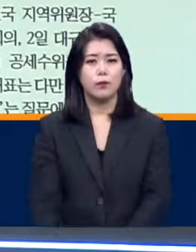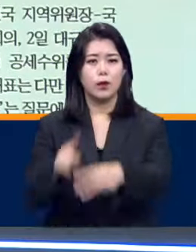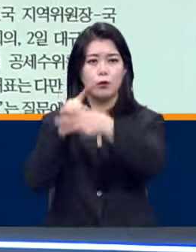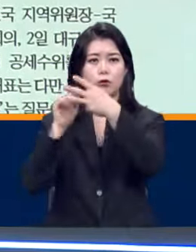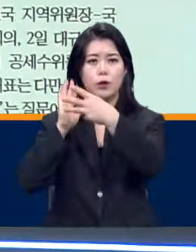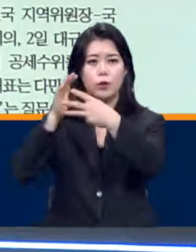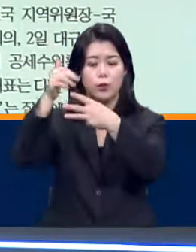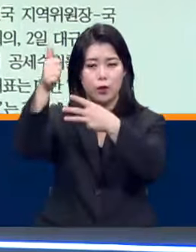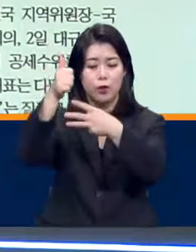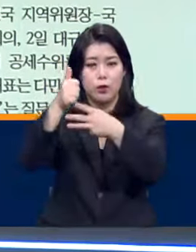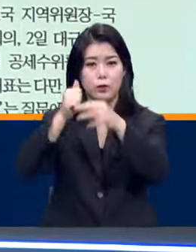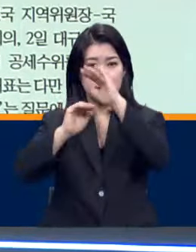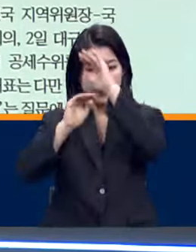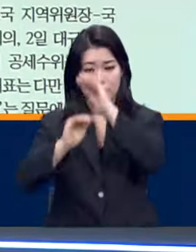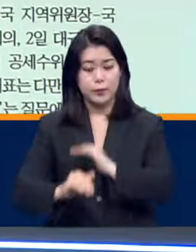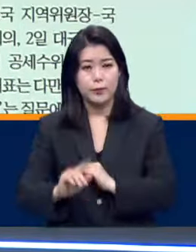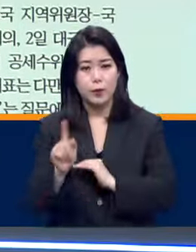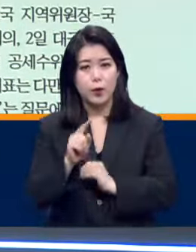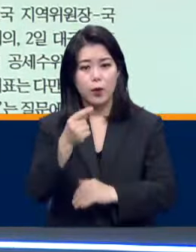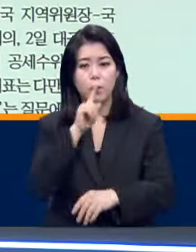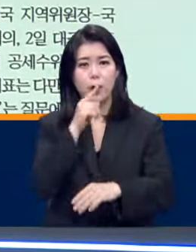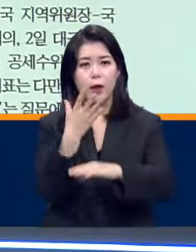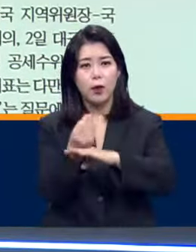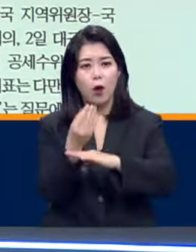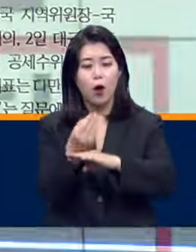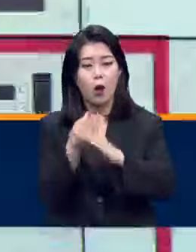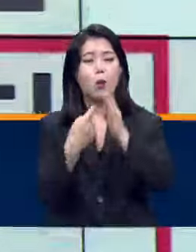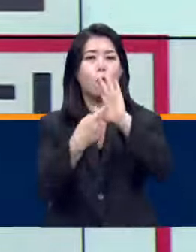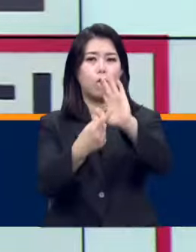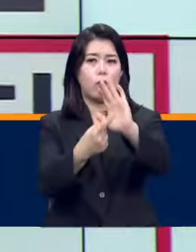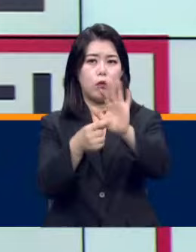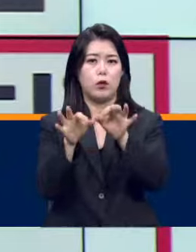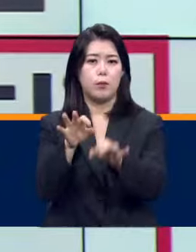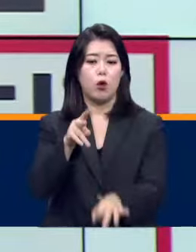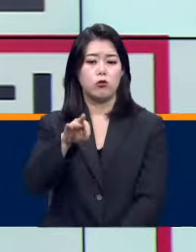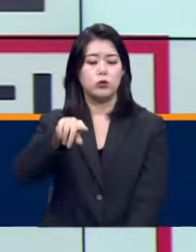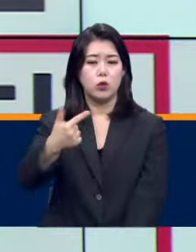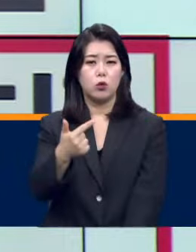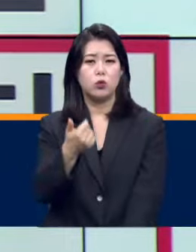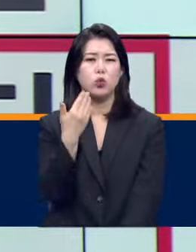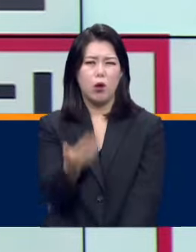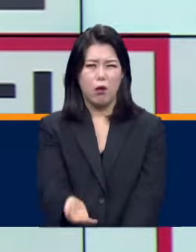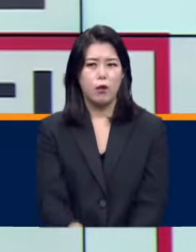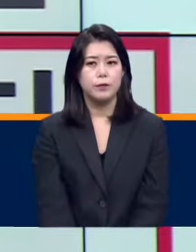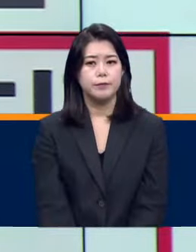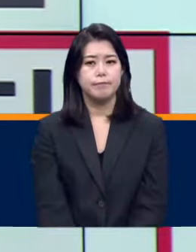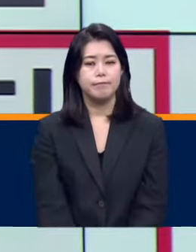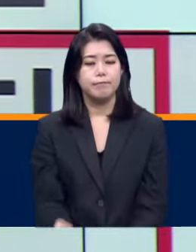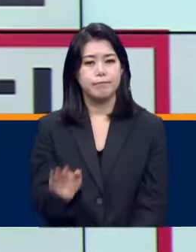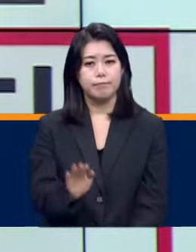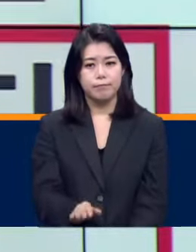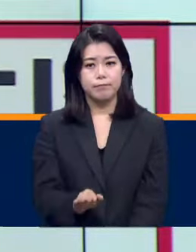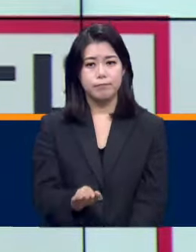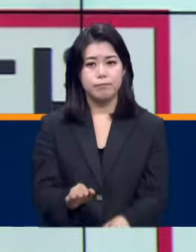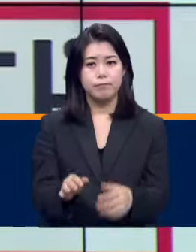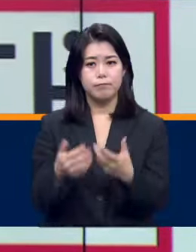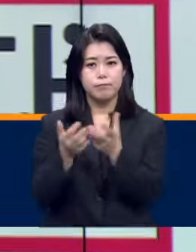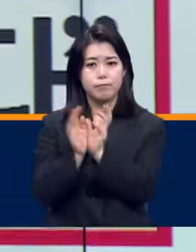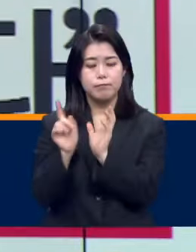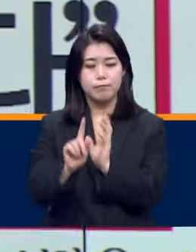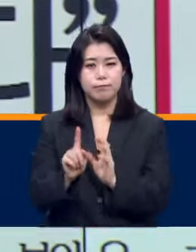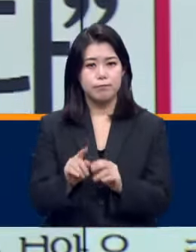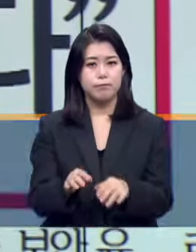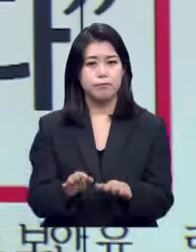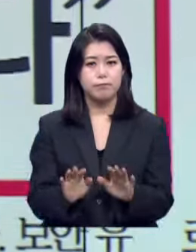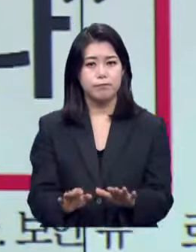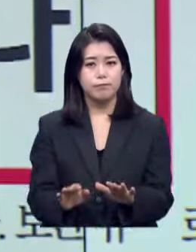대통령의요 말이 녹취가 공개가 됐습니다 김영선 해줘라 했는데 당해 말이 맞네